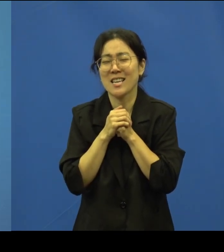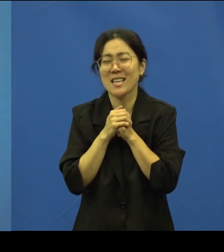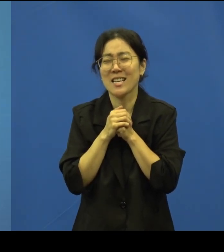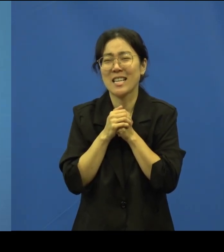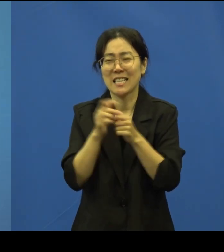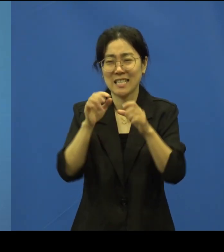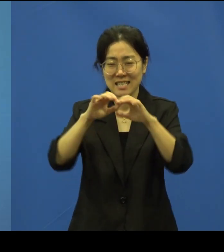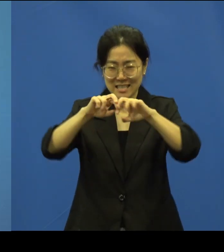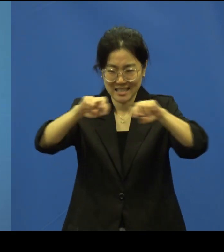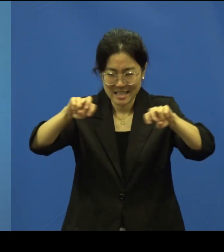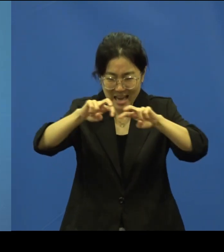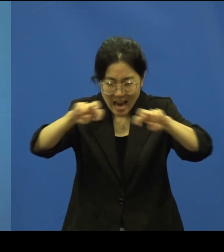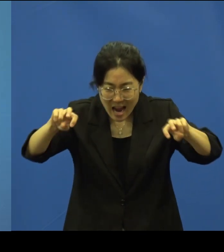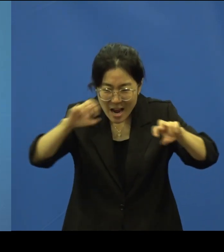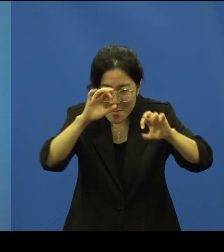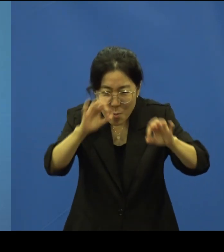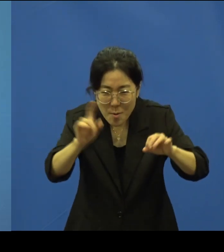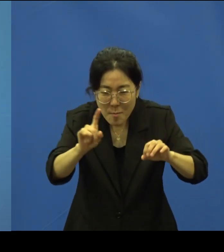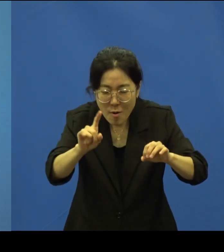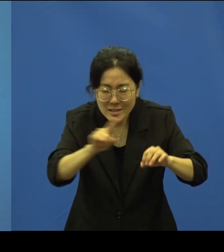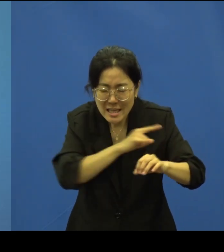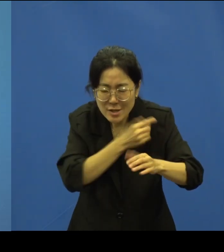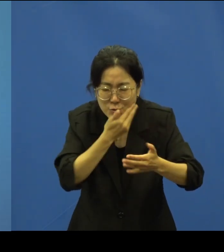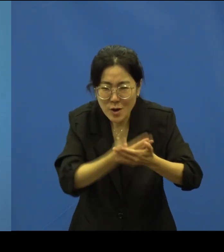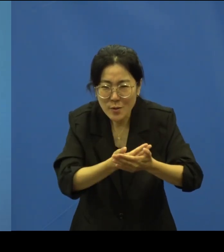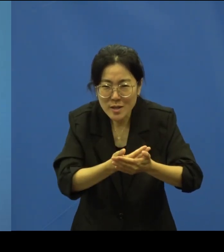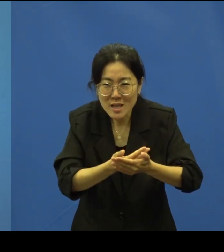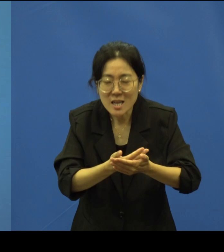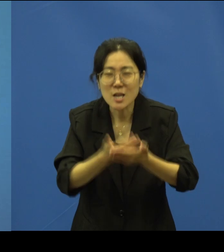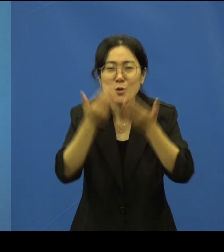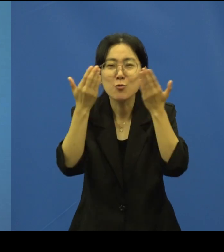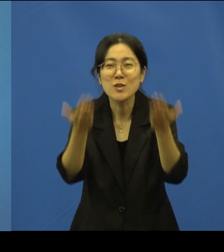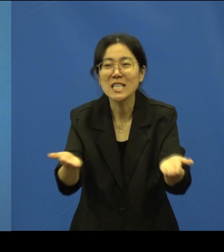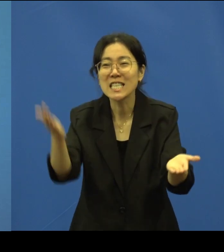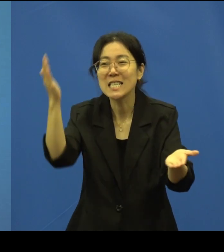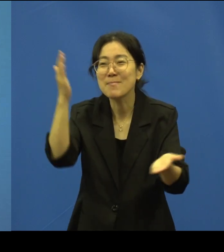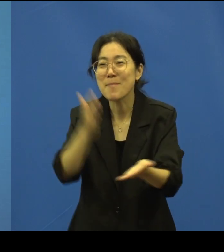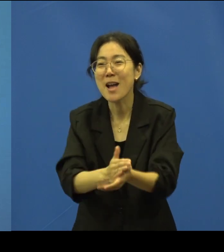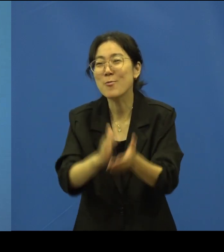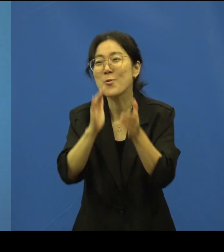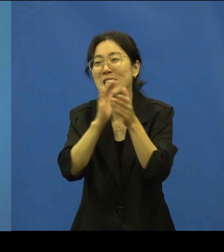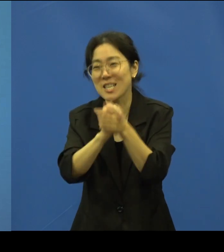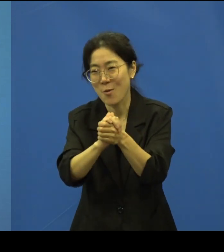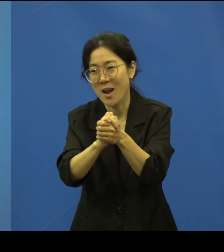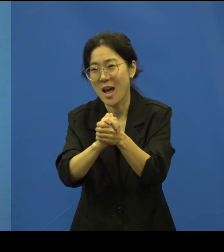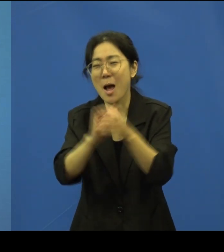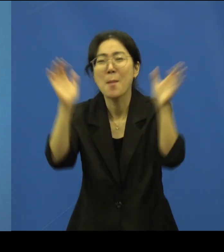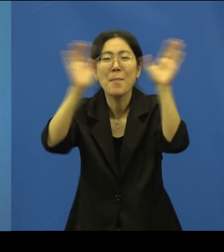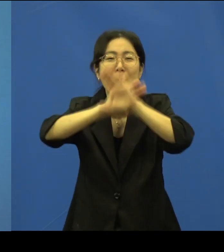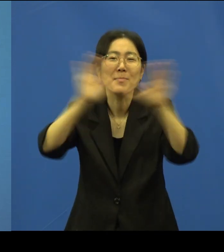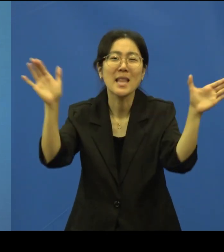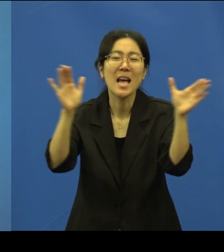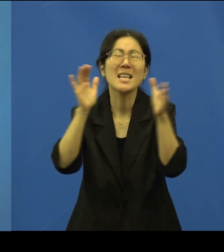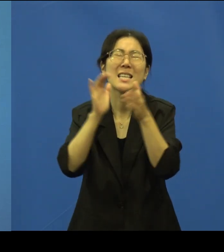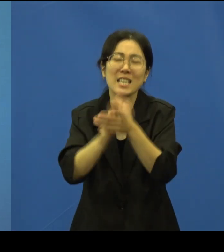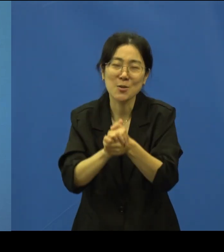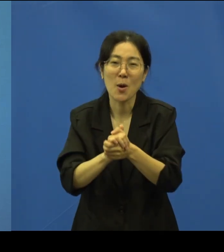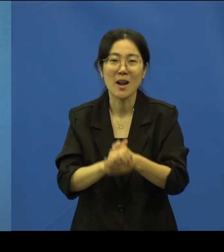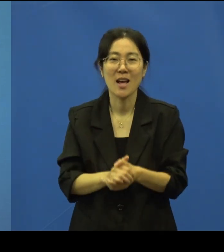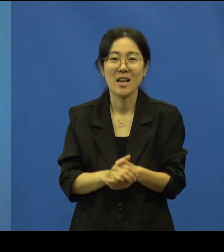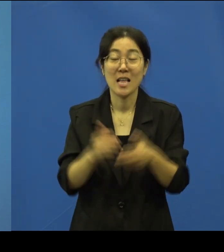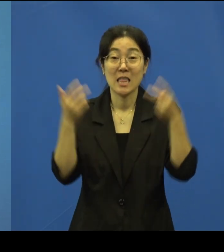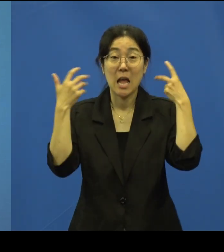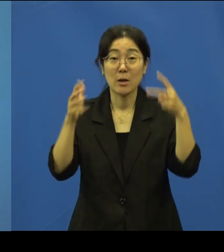뭐예요? 항상 기도해라, 쉬지 말고 기도해라, 밤낮 부르짖어라, 이렇게 되어 있어요. 다윗은 내가